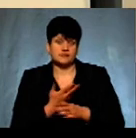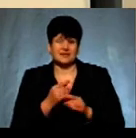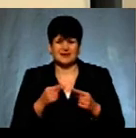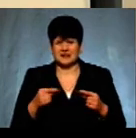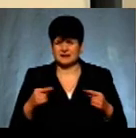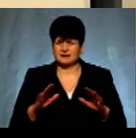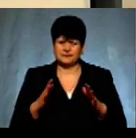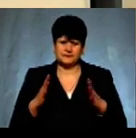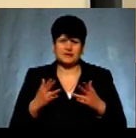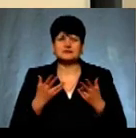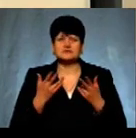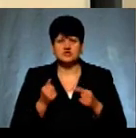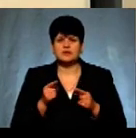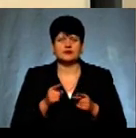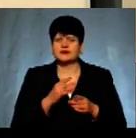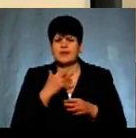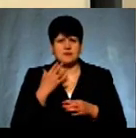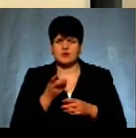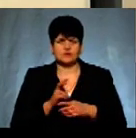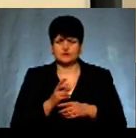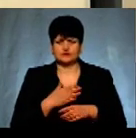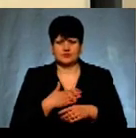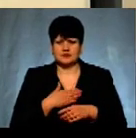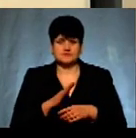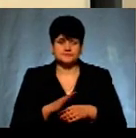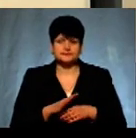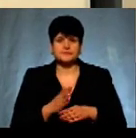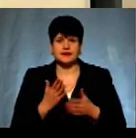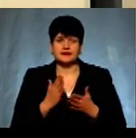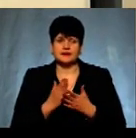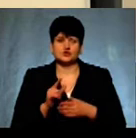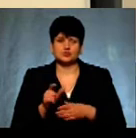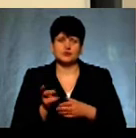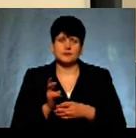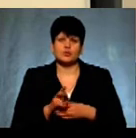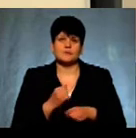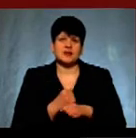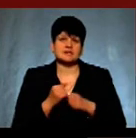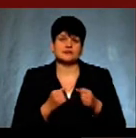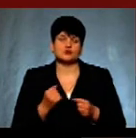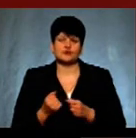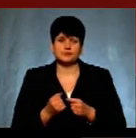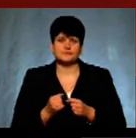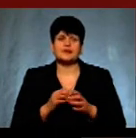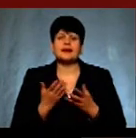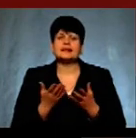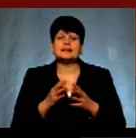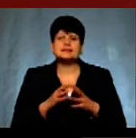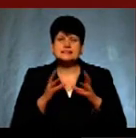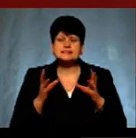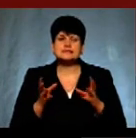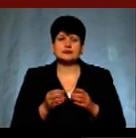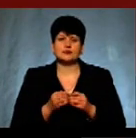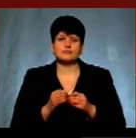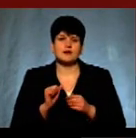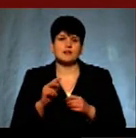нюанси. Звичайно, що їх не так багато звертається до нас, але є, що люди приходять, працевлаштовуються. А який загалом алгоритм